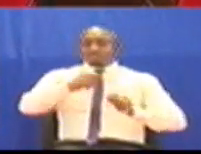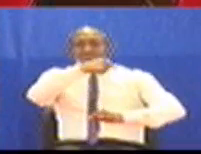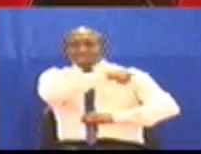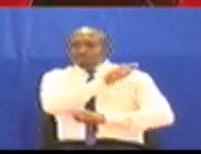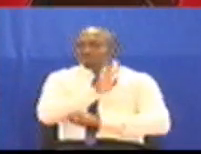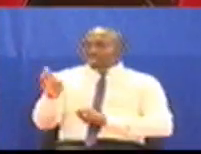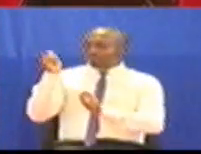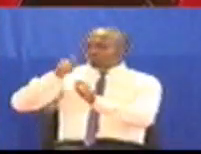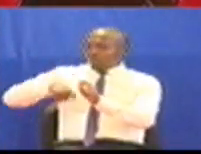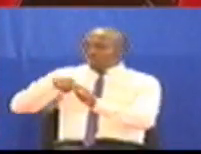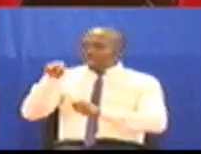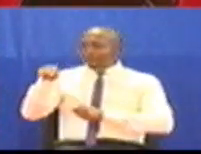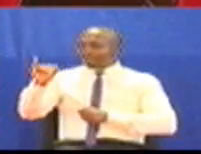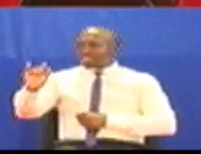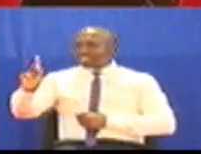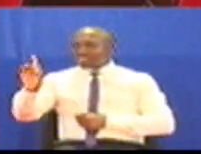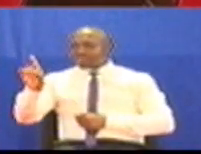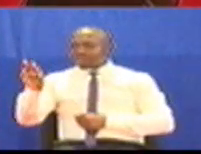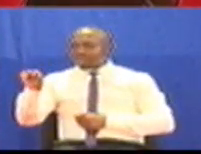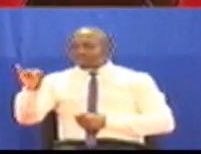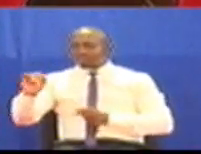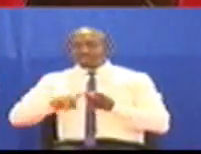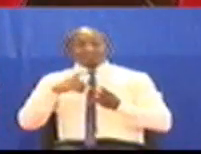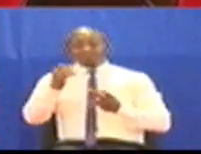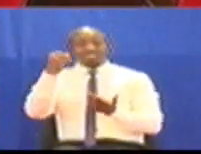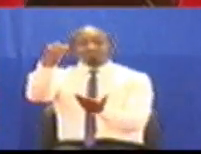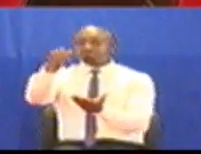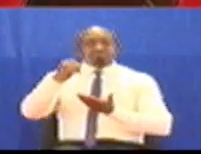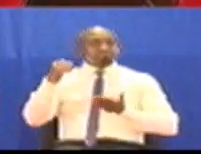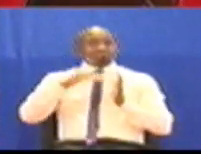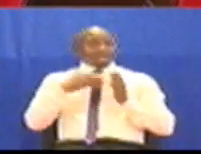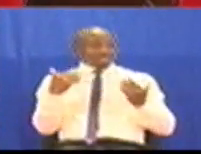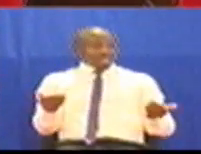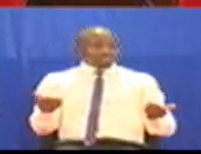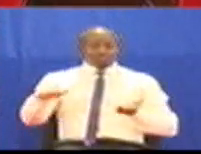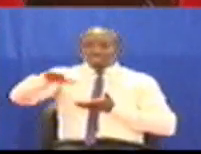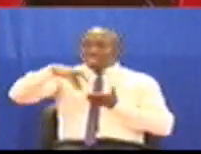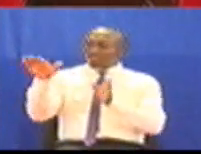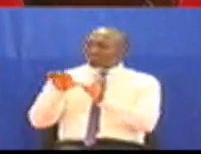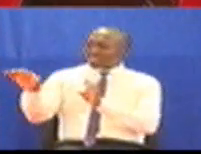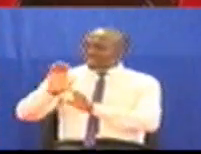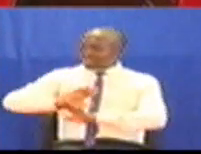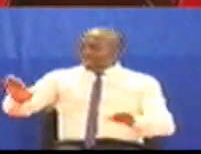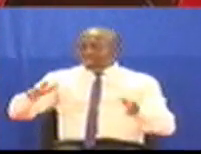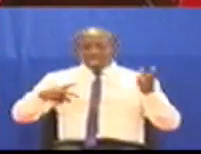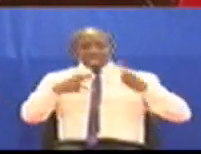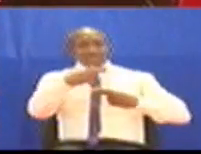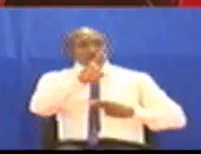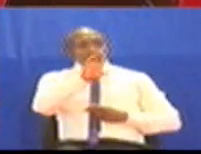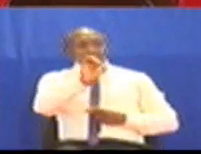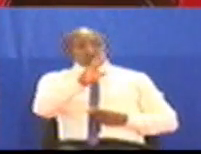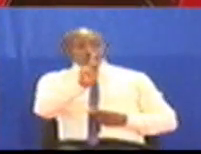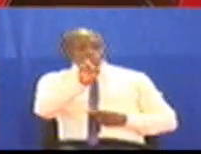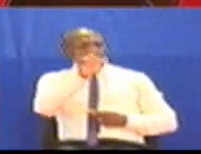Mtwara Mikindani. Lakini mpaka leo hizo fedha hazijaletwa. Na tulishatenga eneo pale kata ya Ufukoni ambako kuna